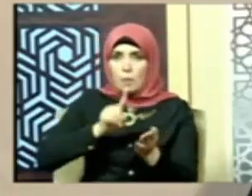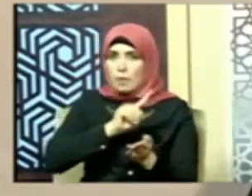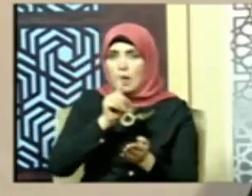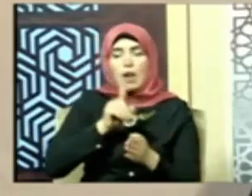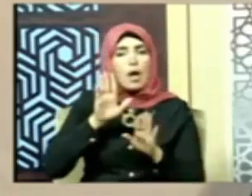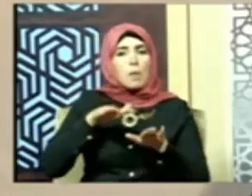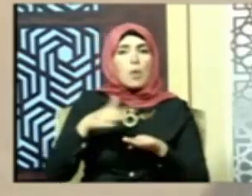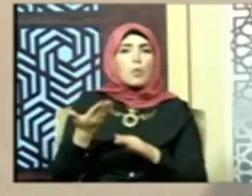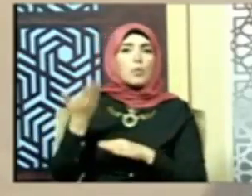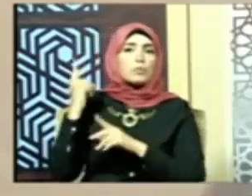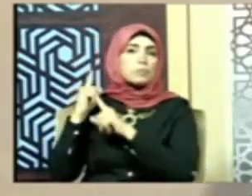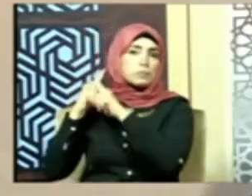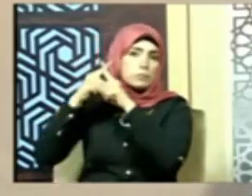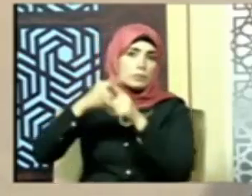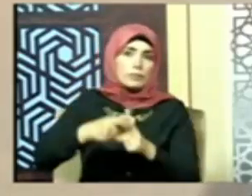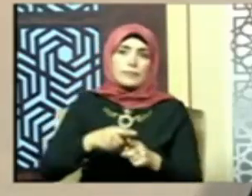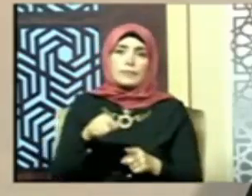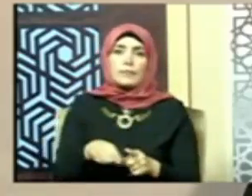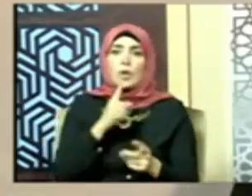وإن